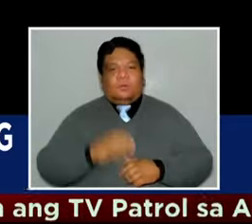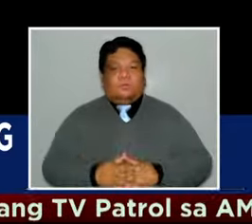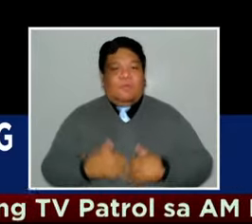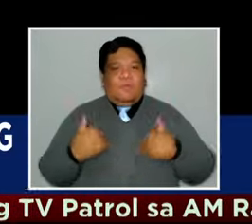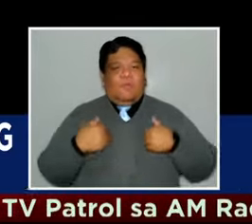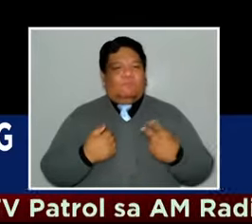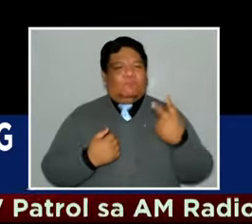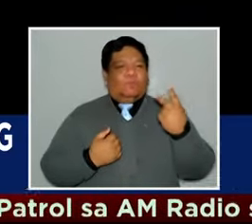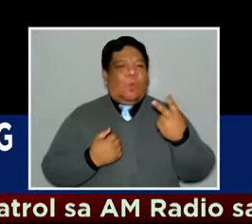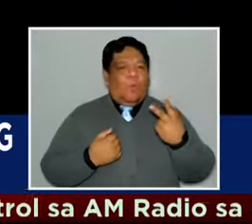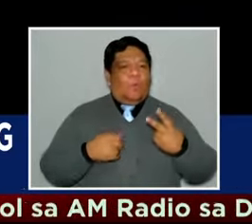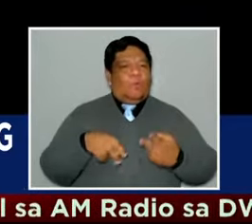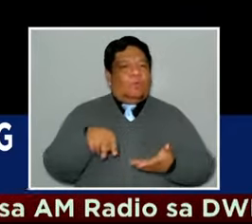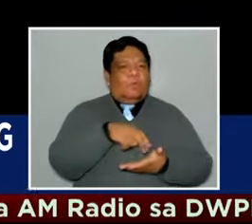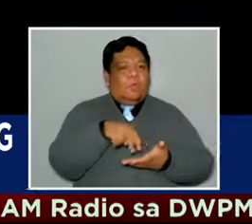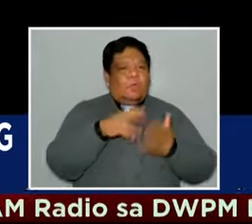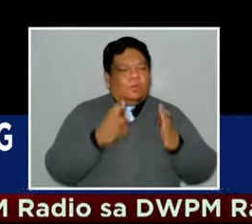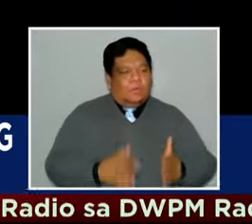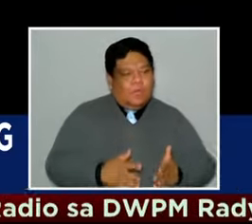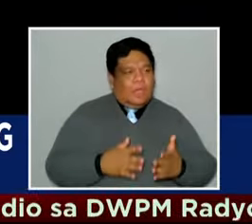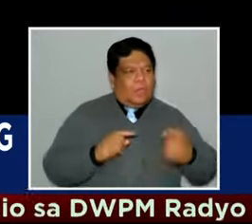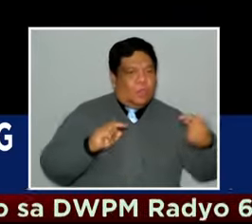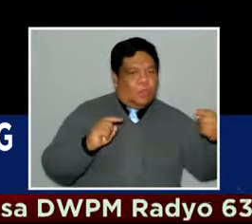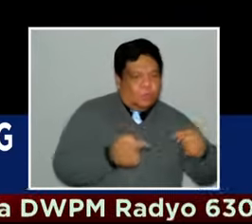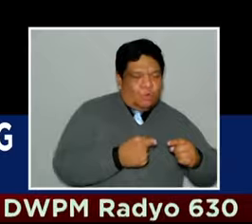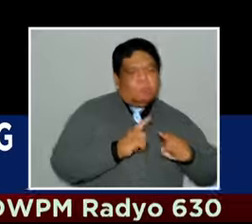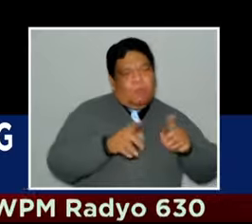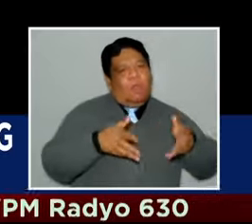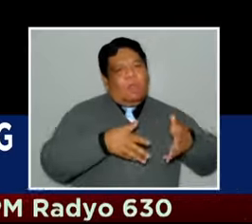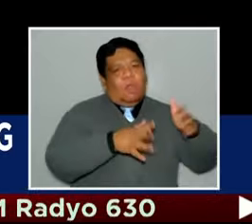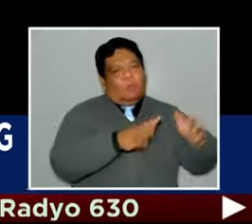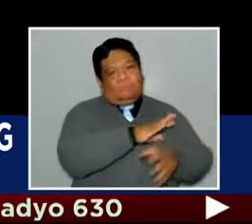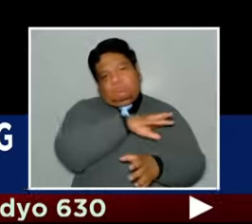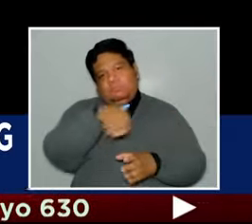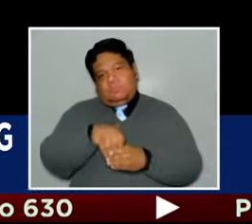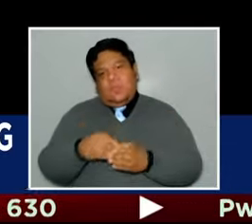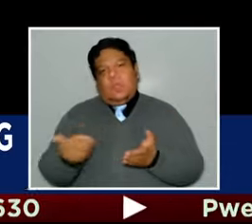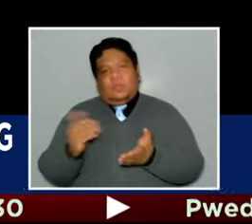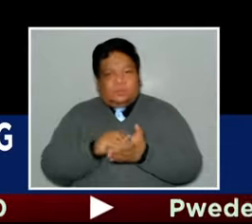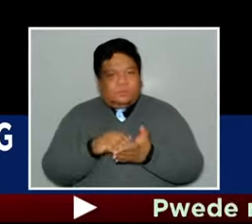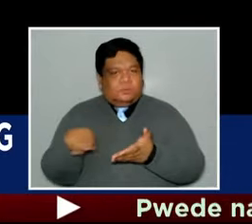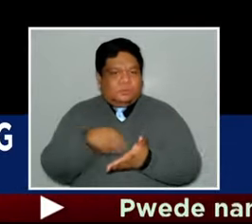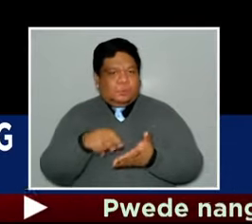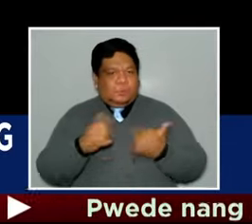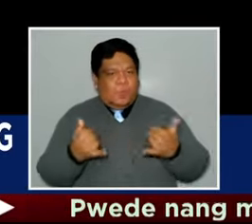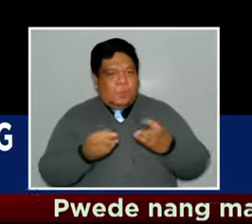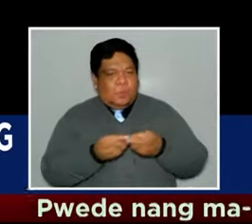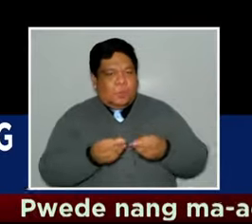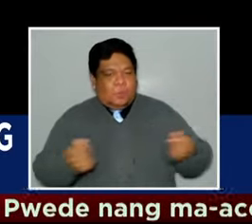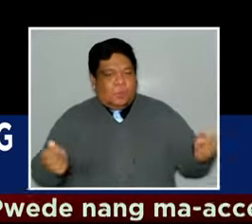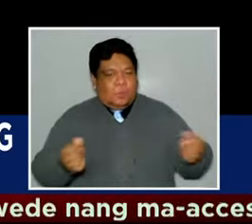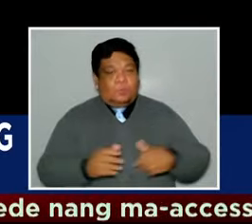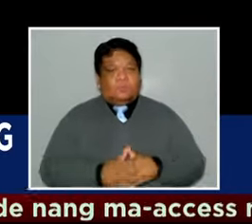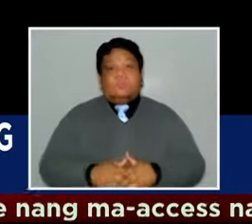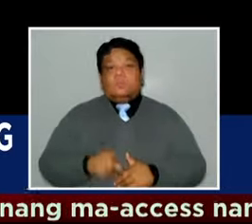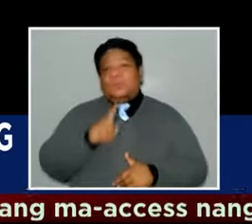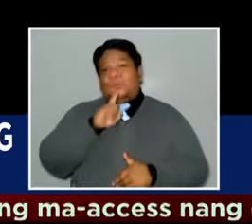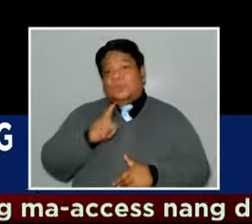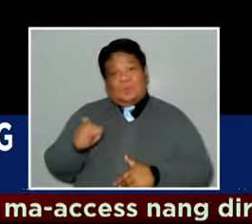pero pinayagan na muling sumali sa sayaw. Lagdag pa ni Sinulog Foundation Executive Director Jojo